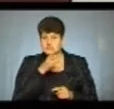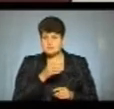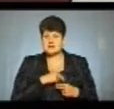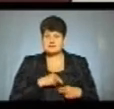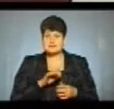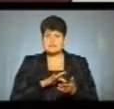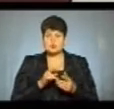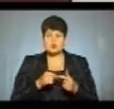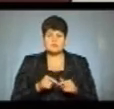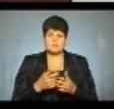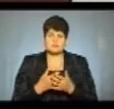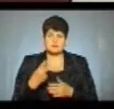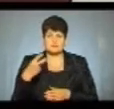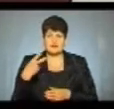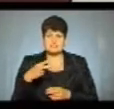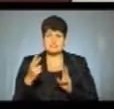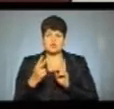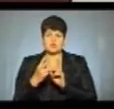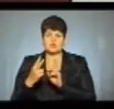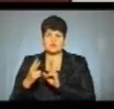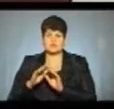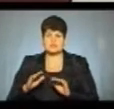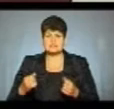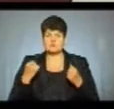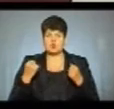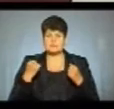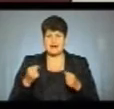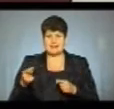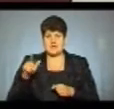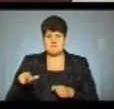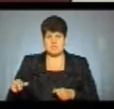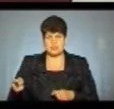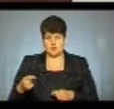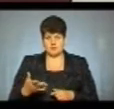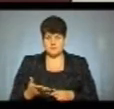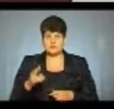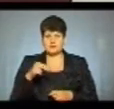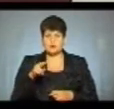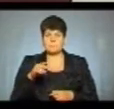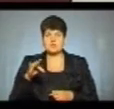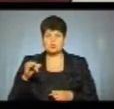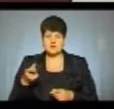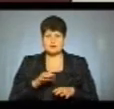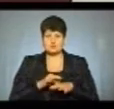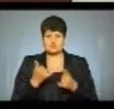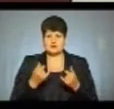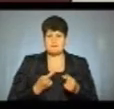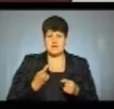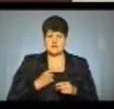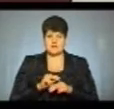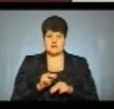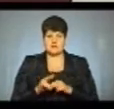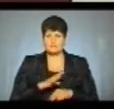центру організували близько 20 зустрічей школярів зі спортсменами Тернопільщини. Дмитро Підручний, який сьогодні проводив майстер-клас, цьогоріч